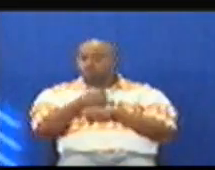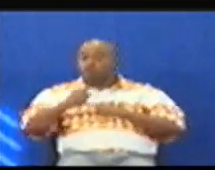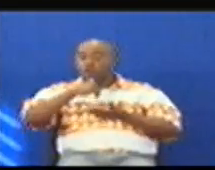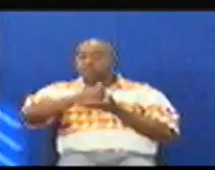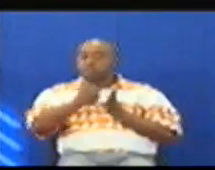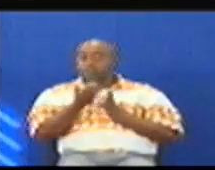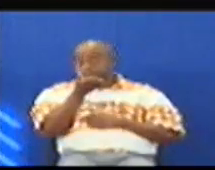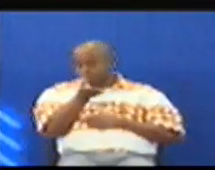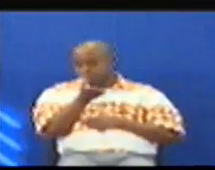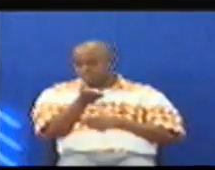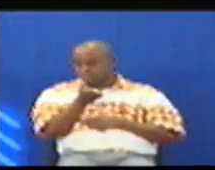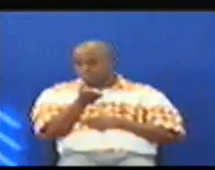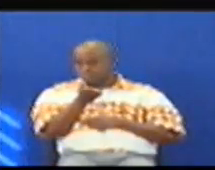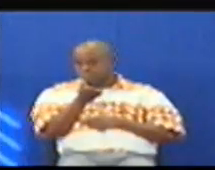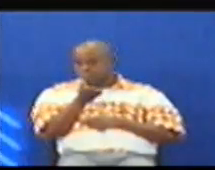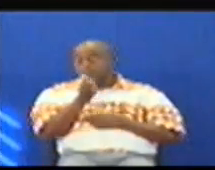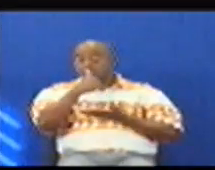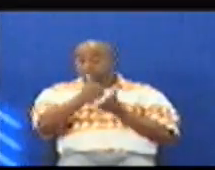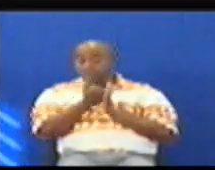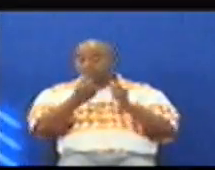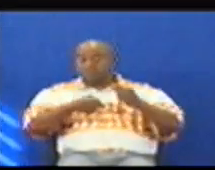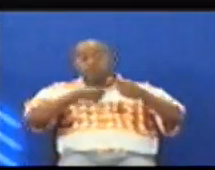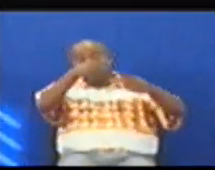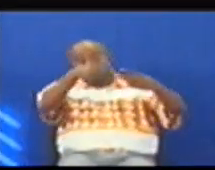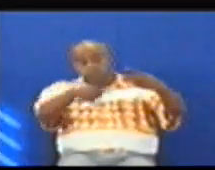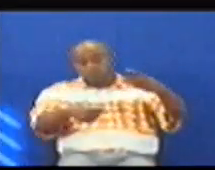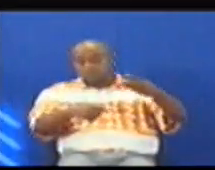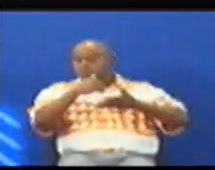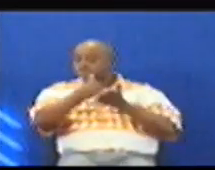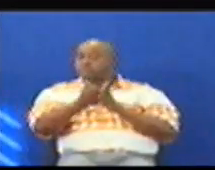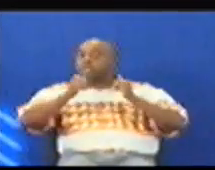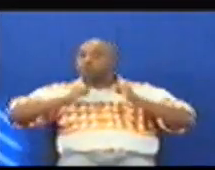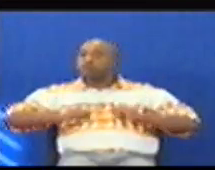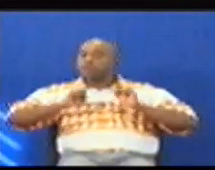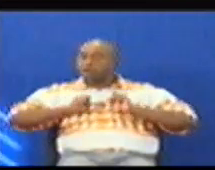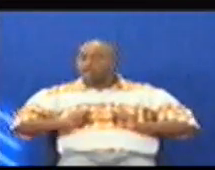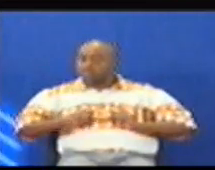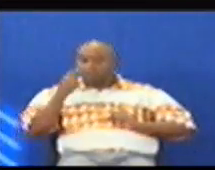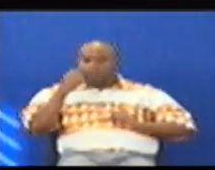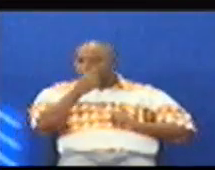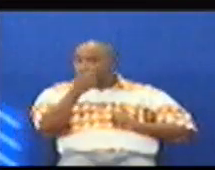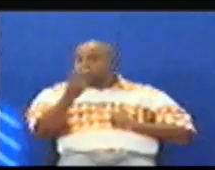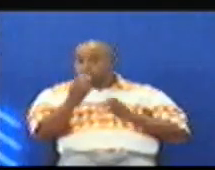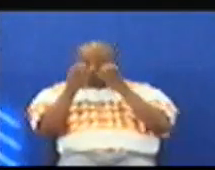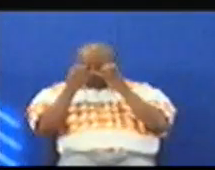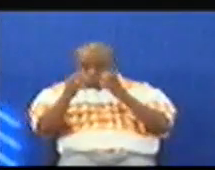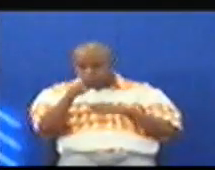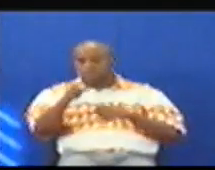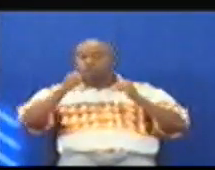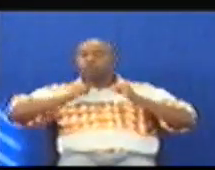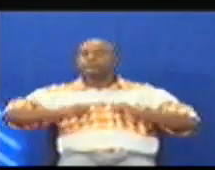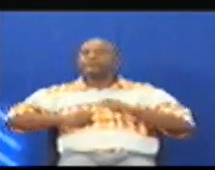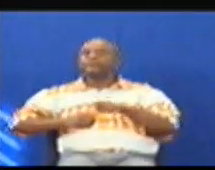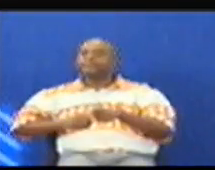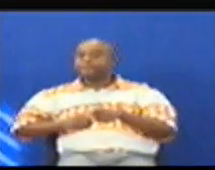nimezizungumza mwanzo. Sekta ambazo nimezitaja, utalii, ninaomba tuukumbuke kwa jicho la karibu. Ninaomba tuangalie sekta